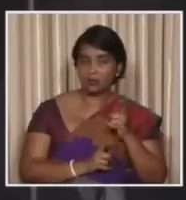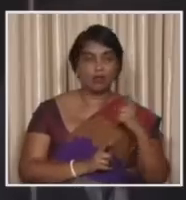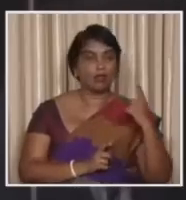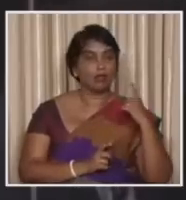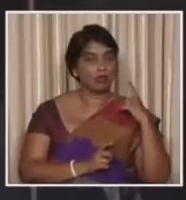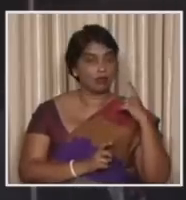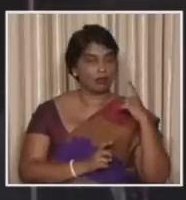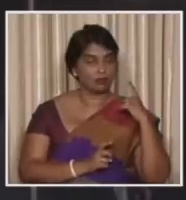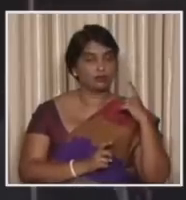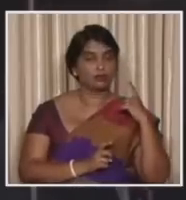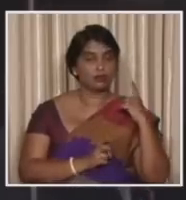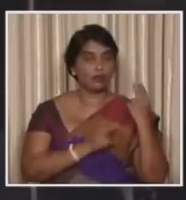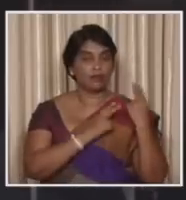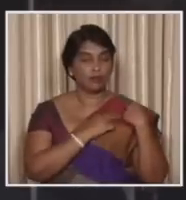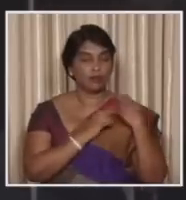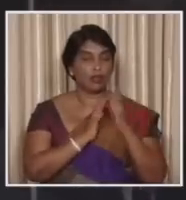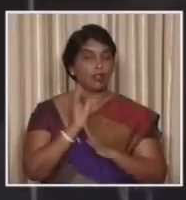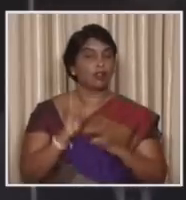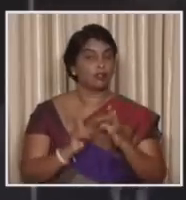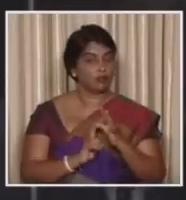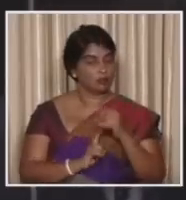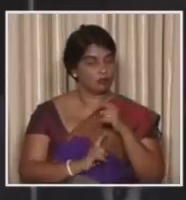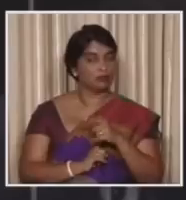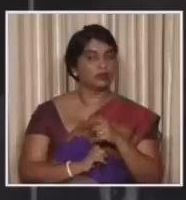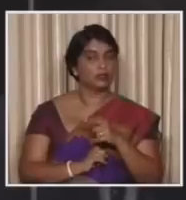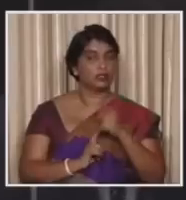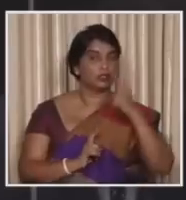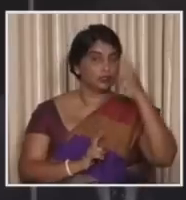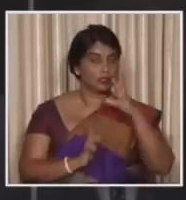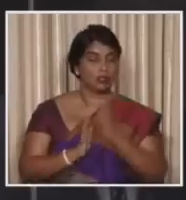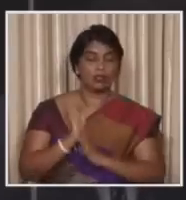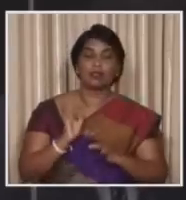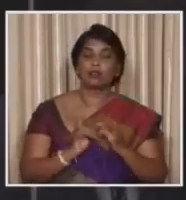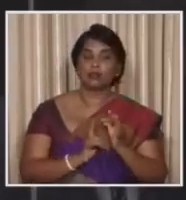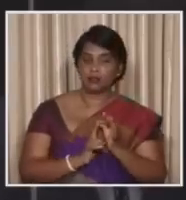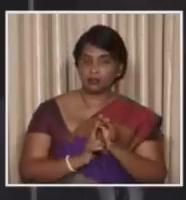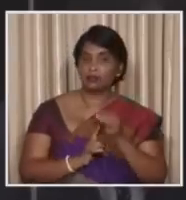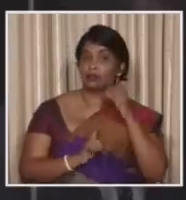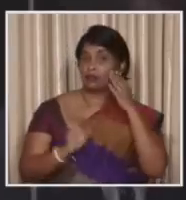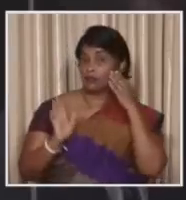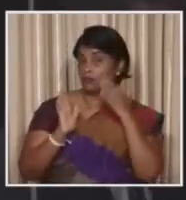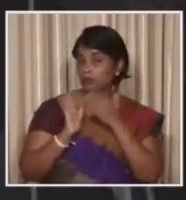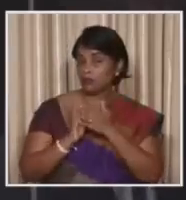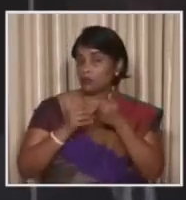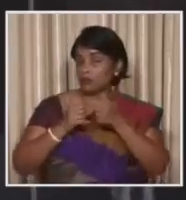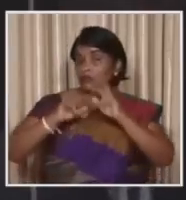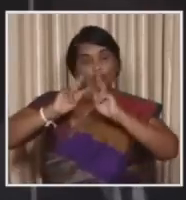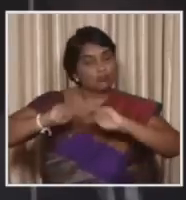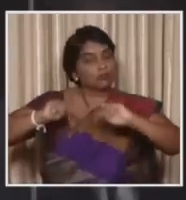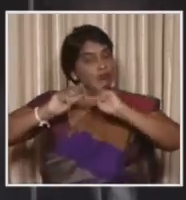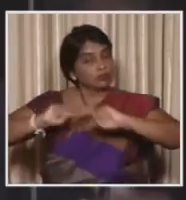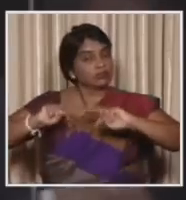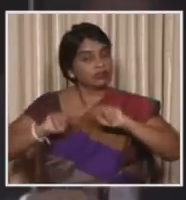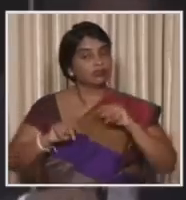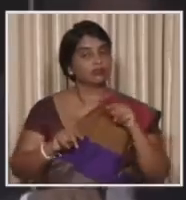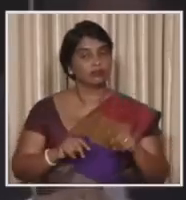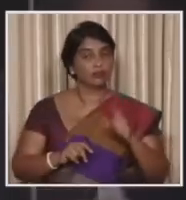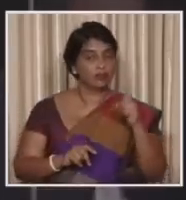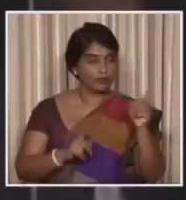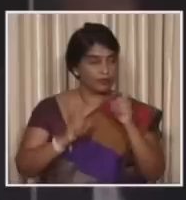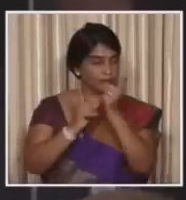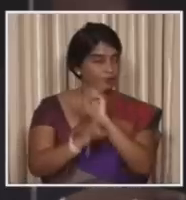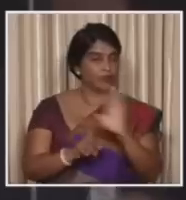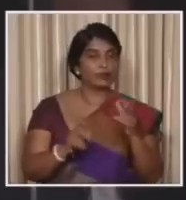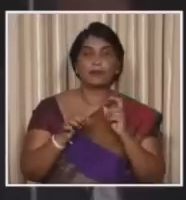ආරක්ෂක කටයුතු භාර අමාත්‍යවරු අපේ නියෝජ්‍ය අමාත්‍යතුමා මේ ගැන ගැඹුරින් අධ්‍යයනය කරලා එක වරකින්